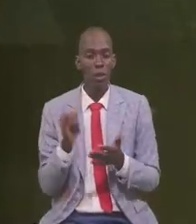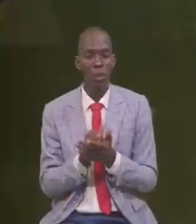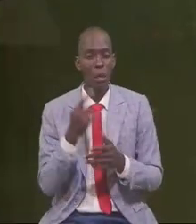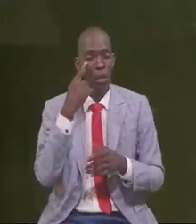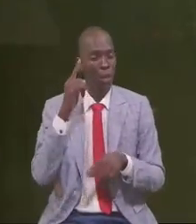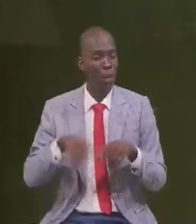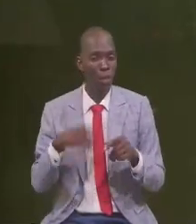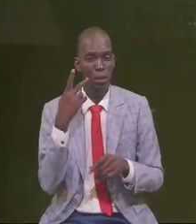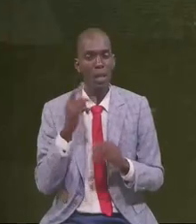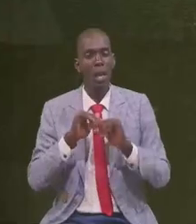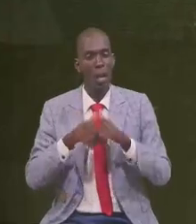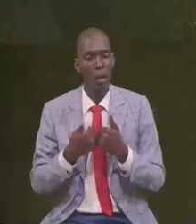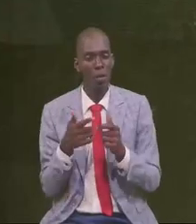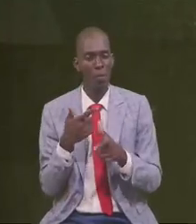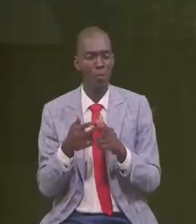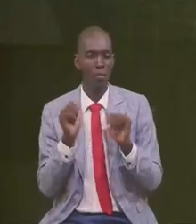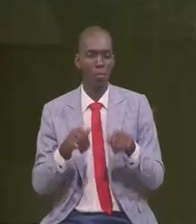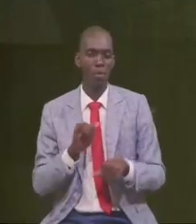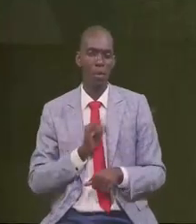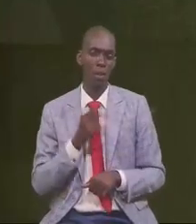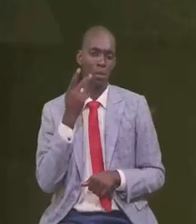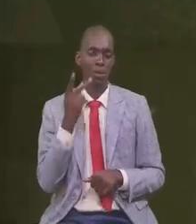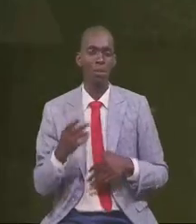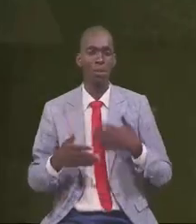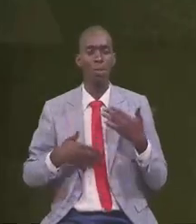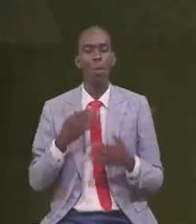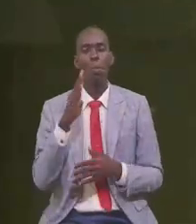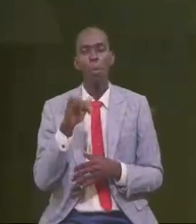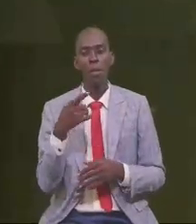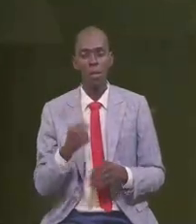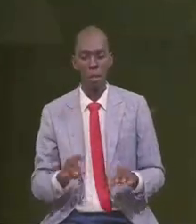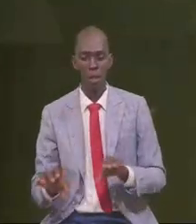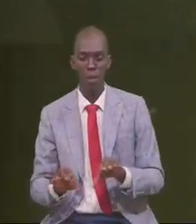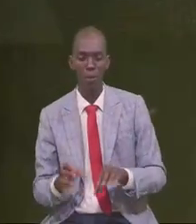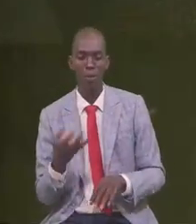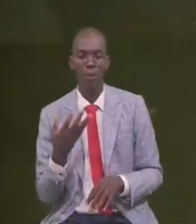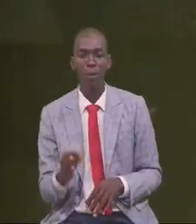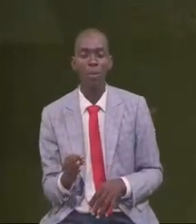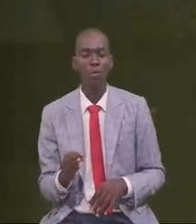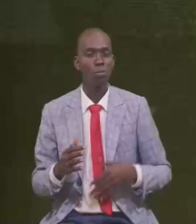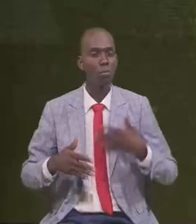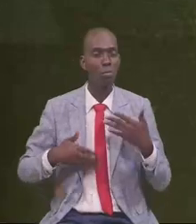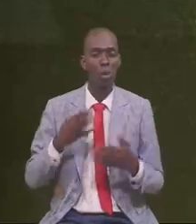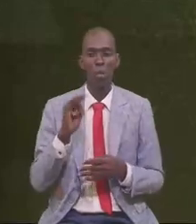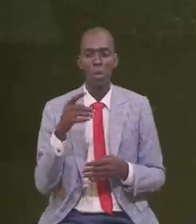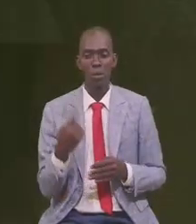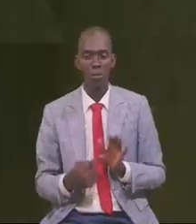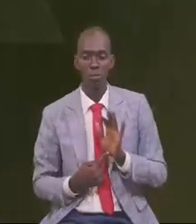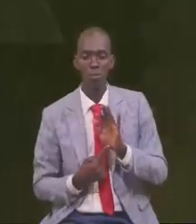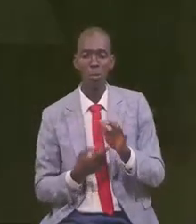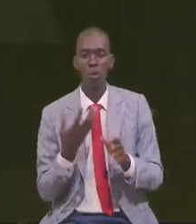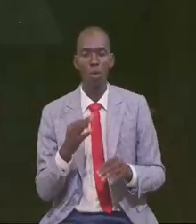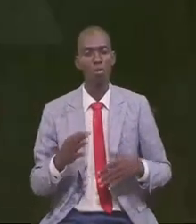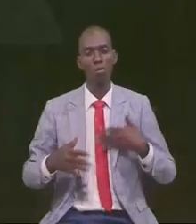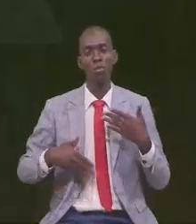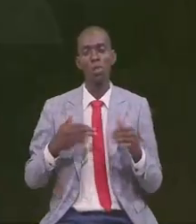la joie? Par l'action de la joie. Par l'expression de la joie. De la même